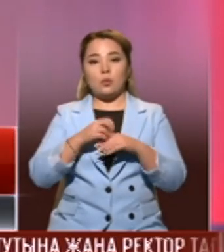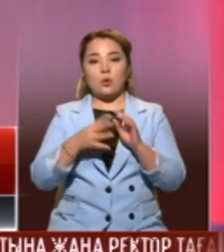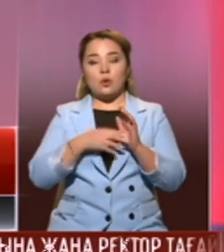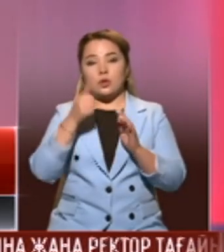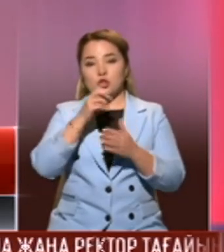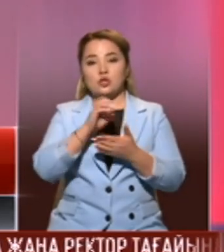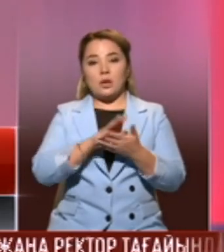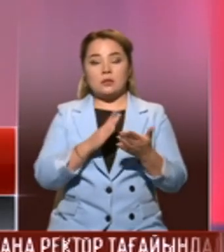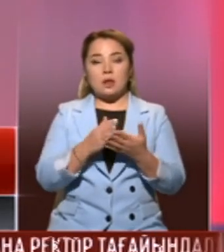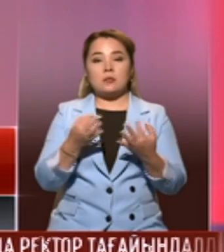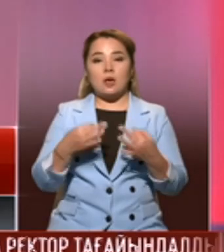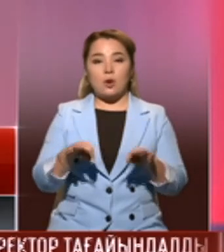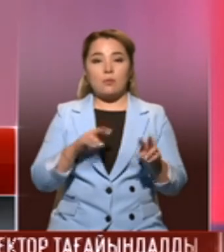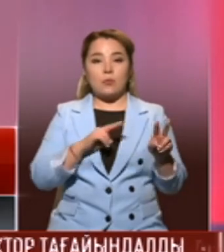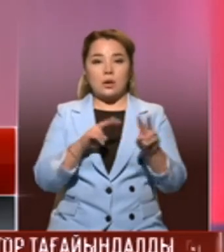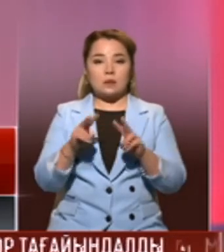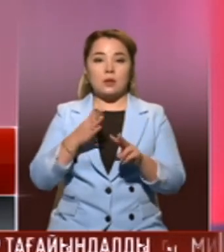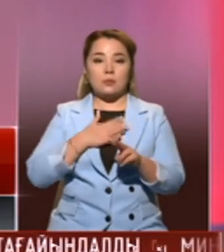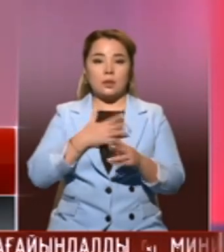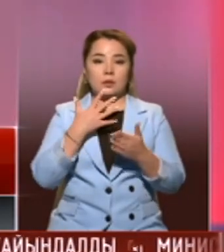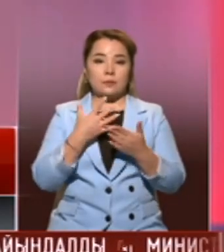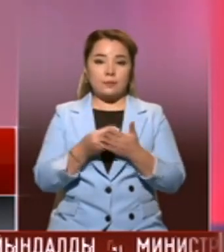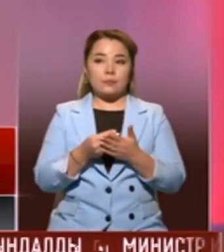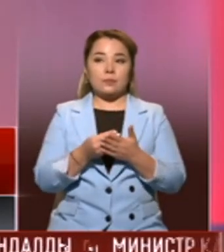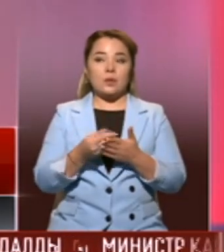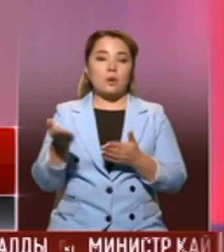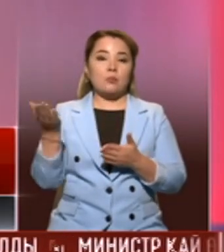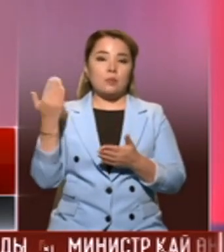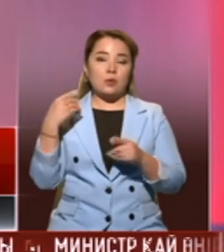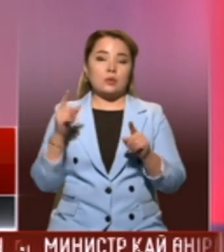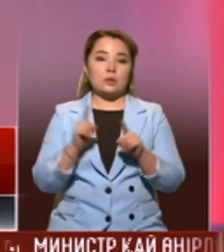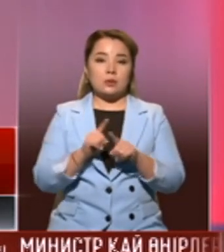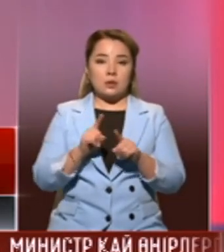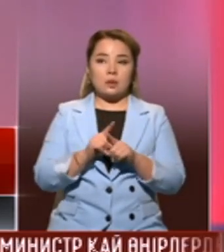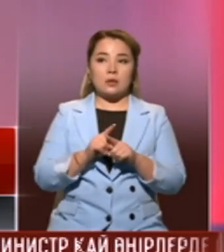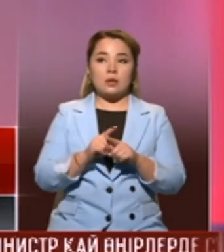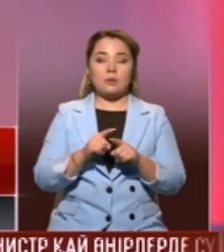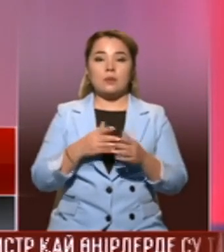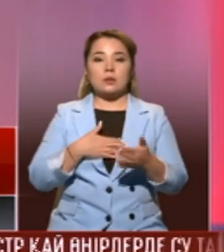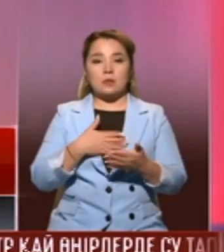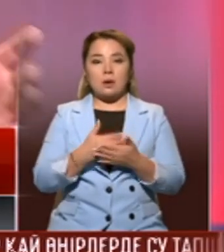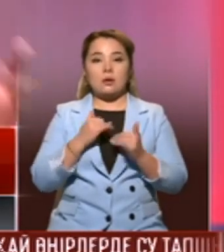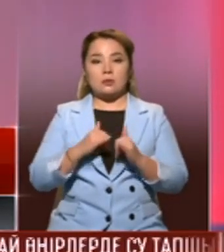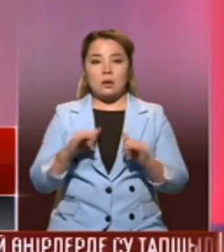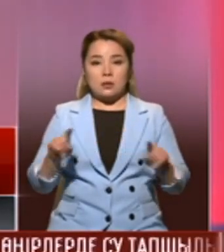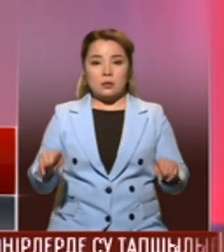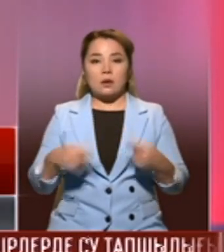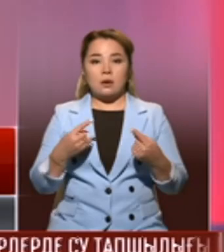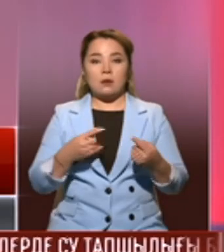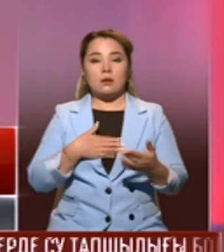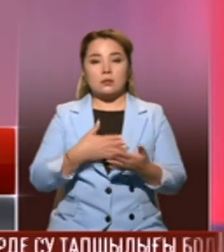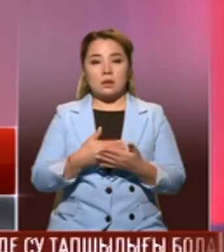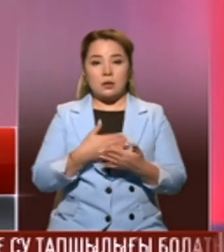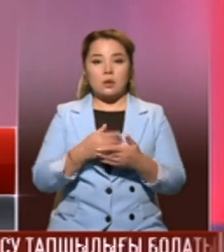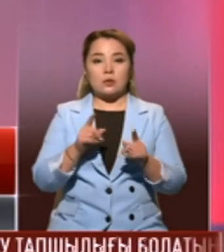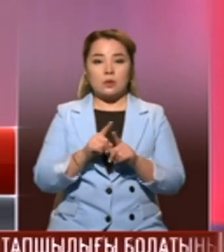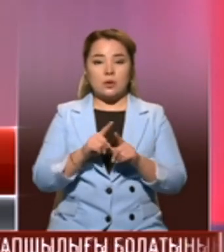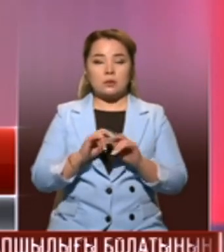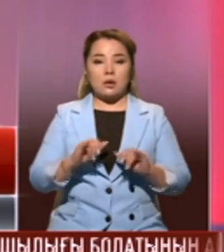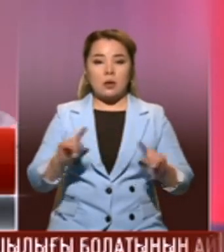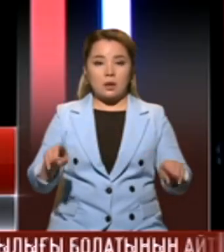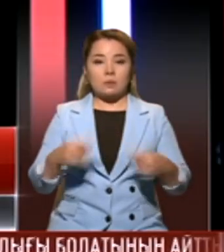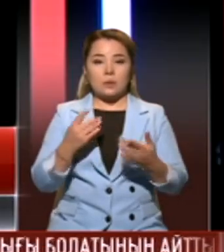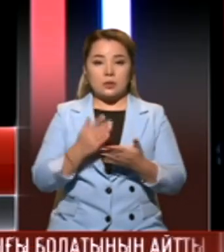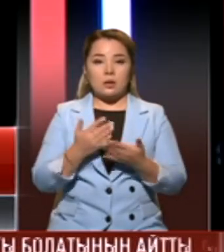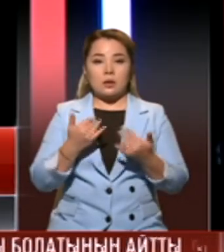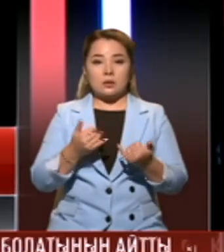кезінде тәуелсіз бақылаушылар бір бұрынғыдан гөрі екпін алып, бір қарқынды дамыды. Қандай заң бұзушылықтар